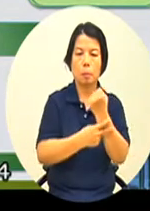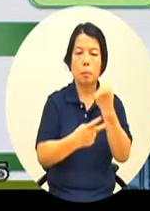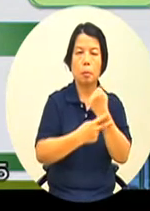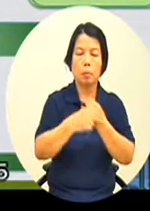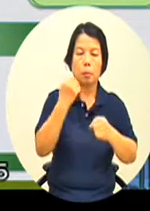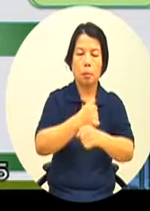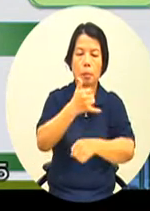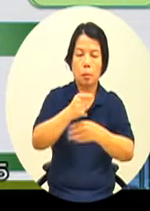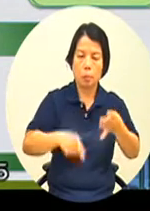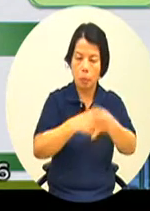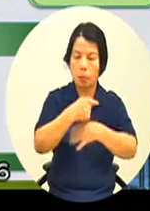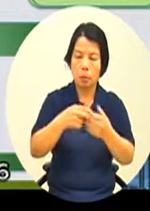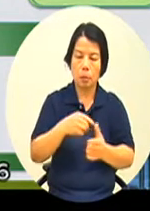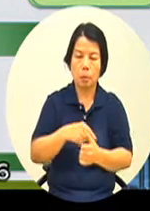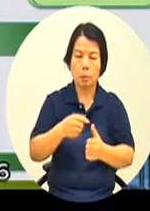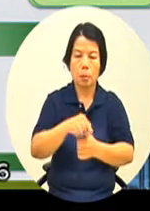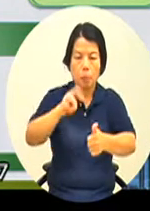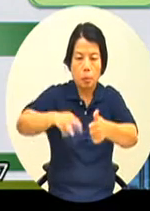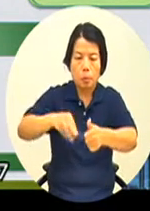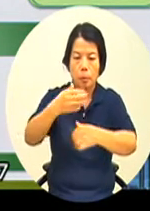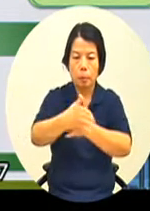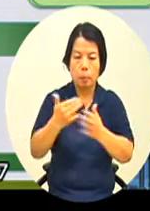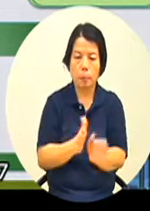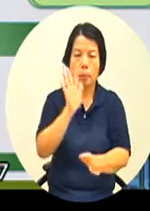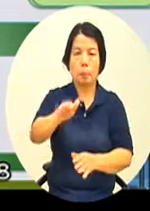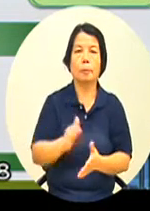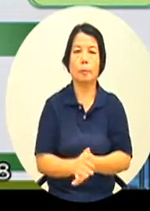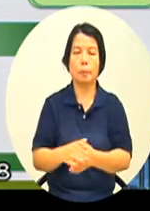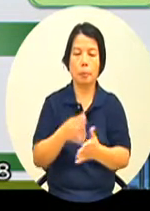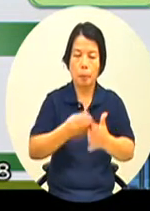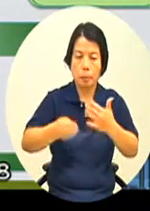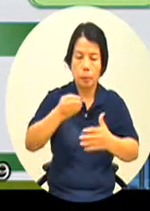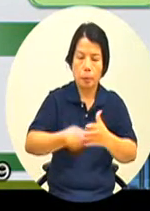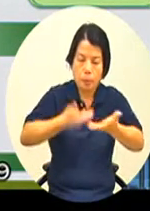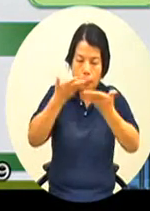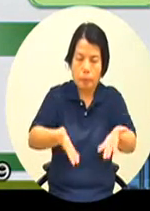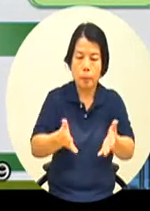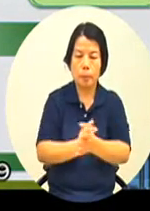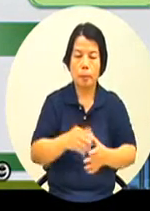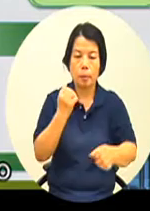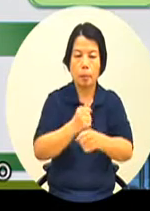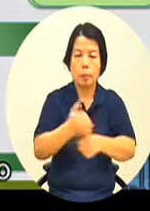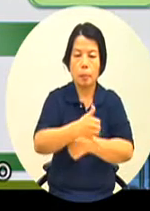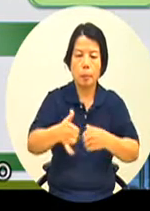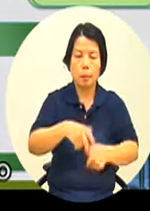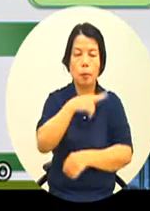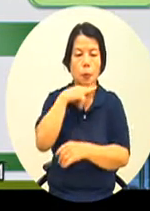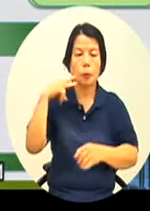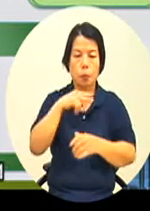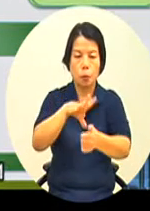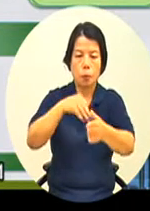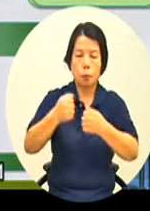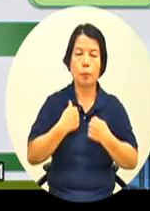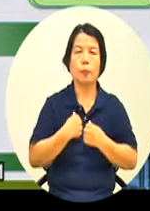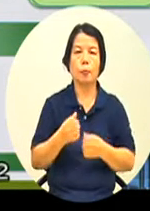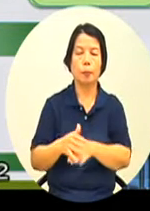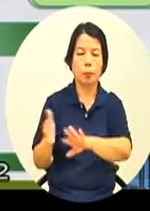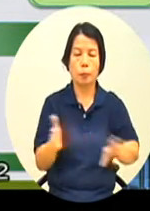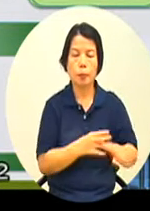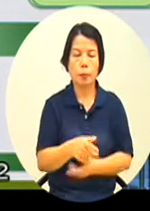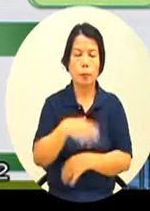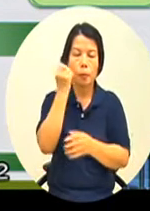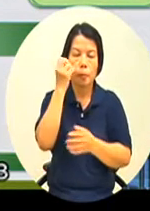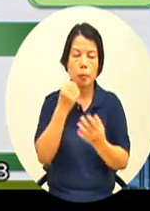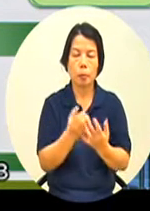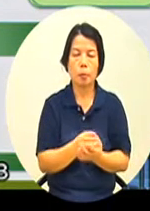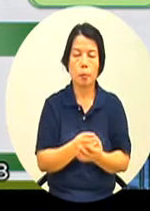通研习班。另外，我们也提供我们本土同仁个人化的英语学习。至于这个产官学建立